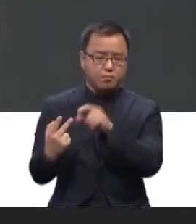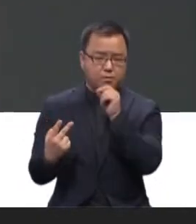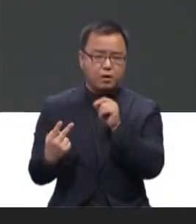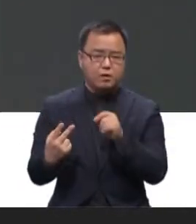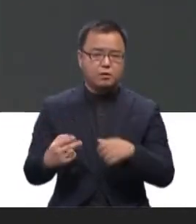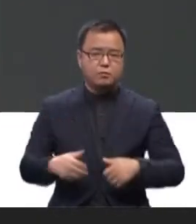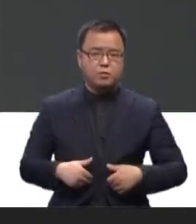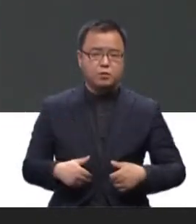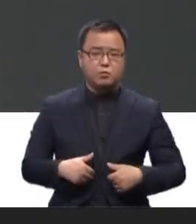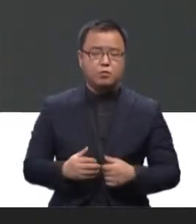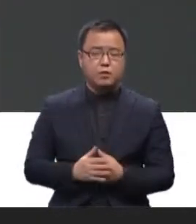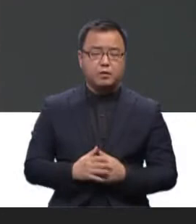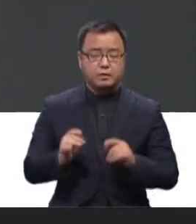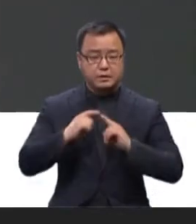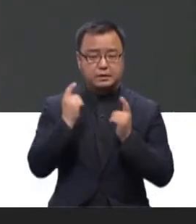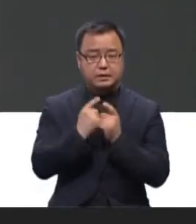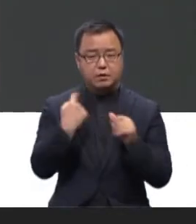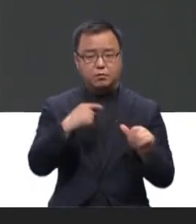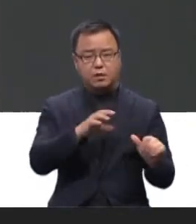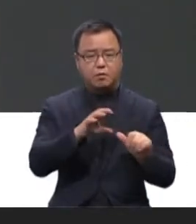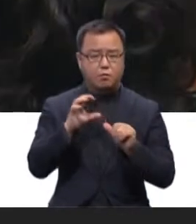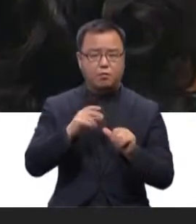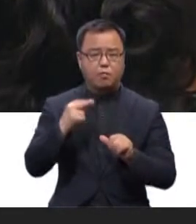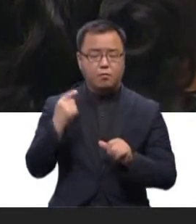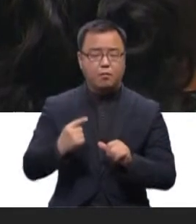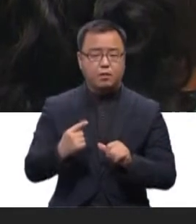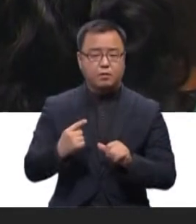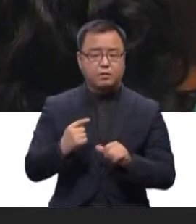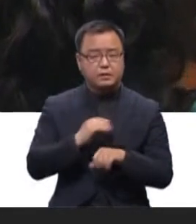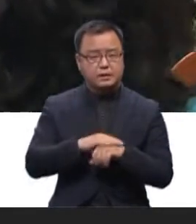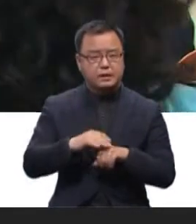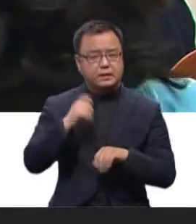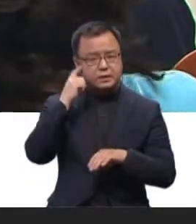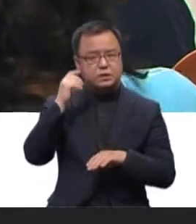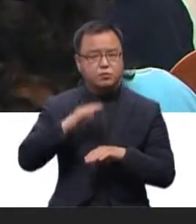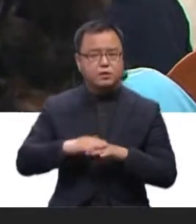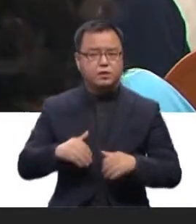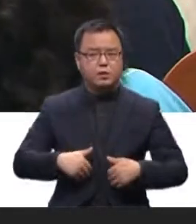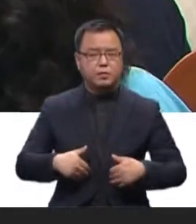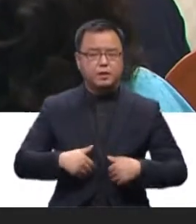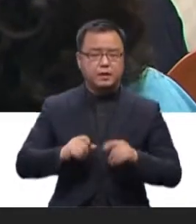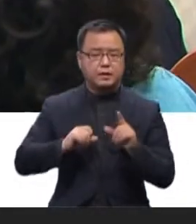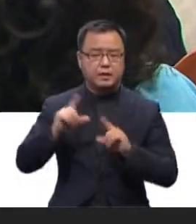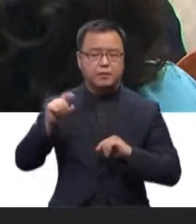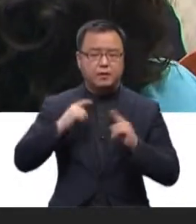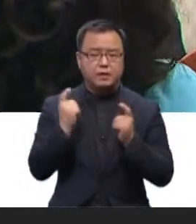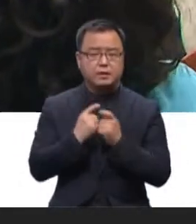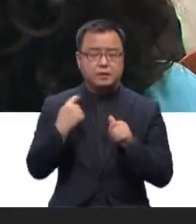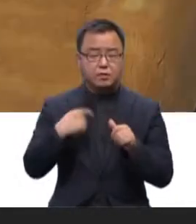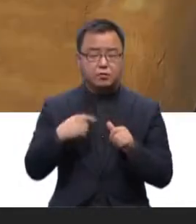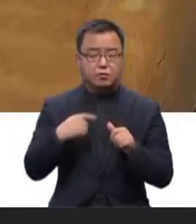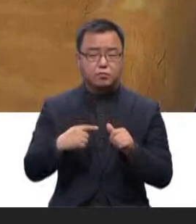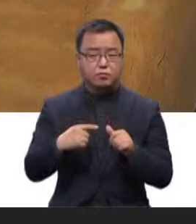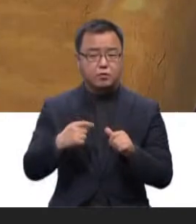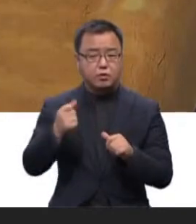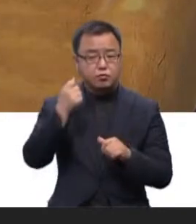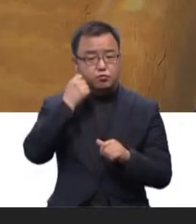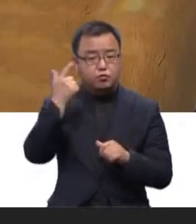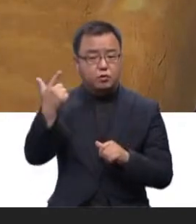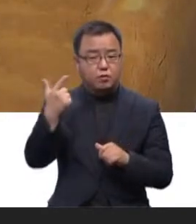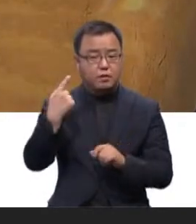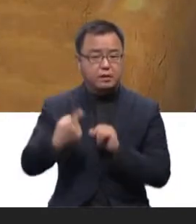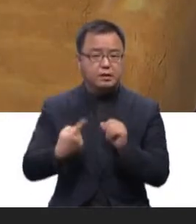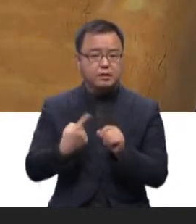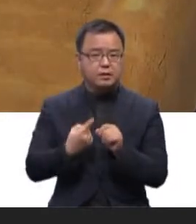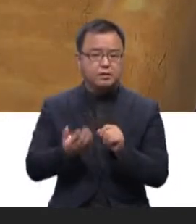또 사교육을 활용하더라도 좀 현명한 활용이 필요할 것 같습니다. 대부분의 사교육 상품은 최소 6개월 혹은 1년